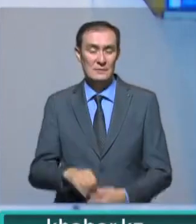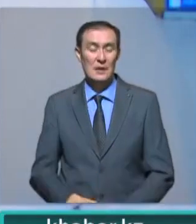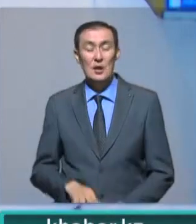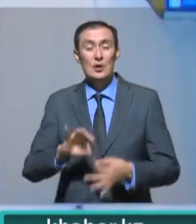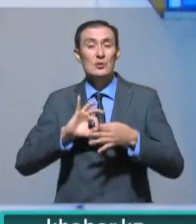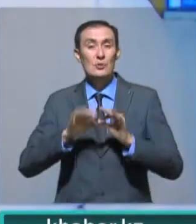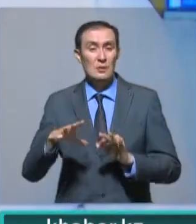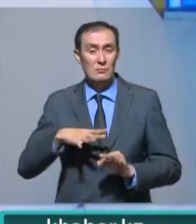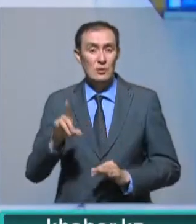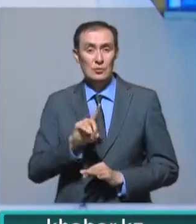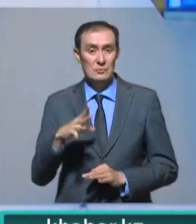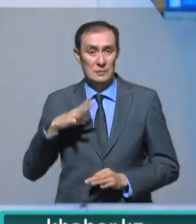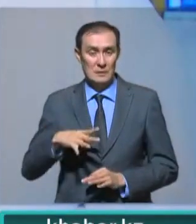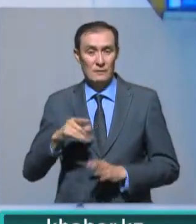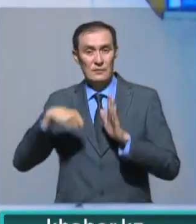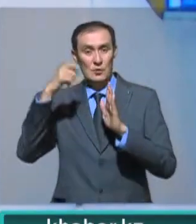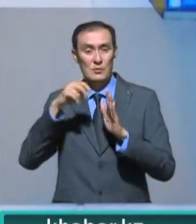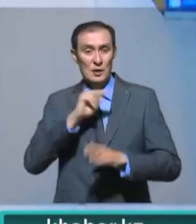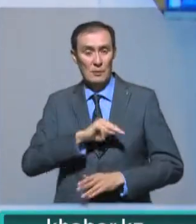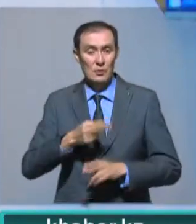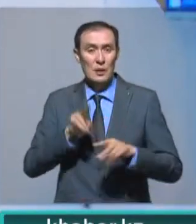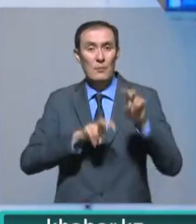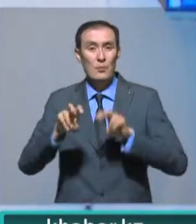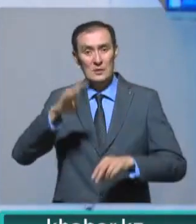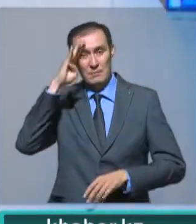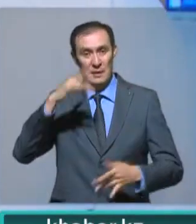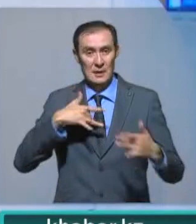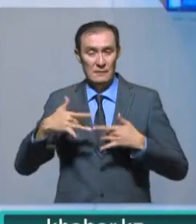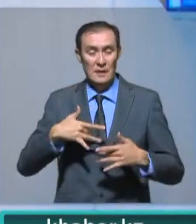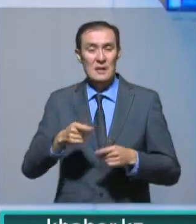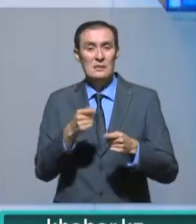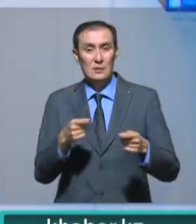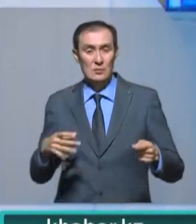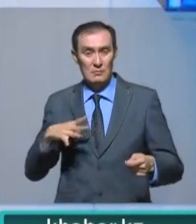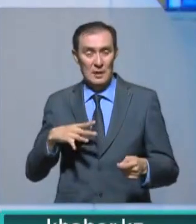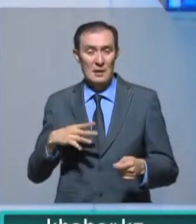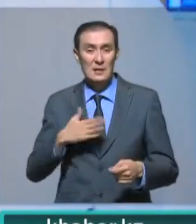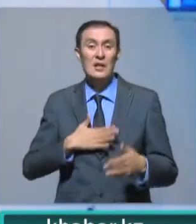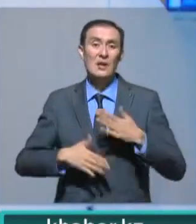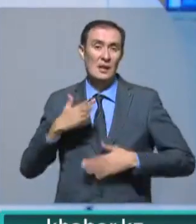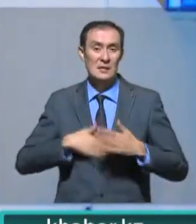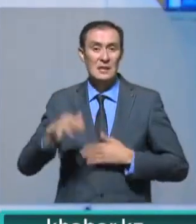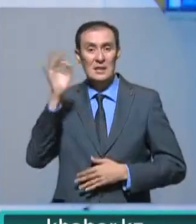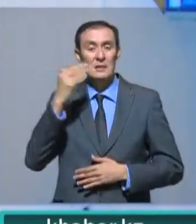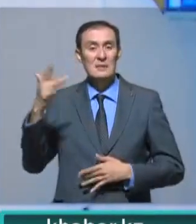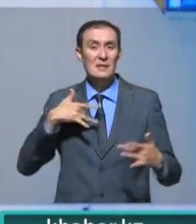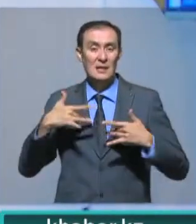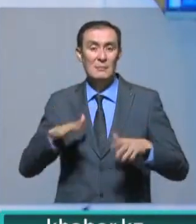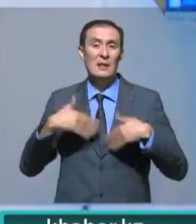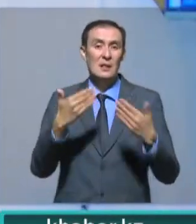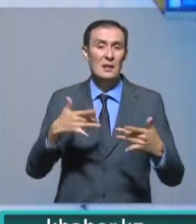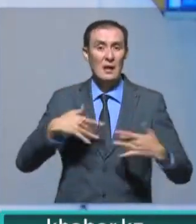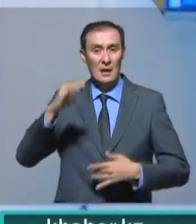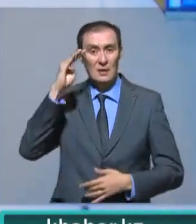Самое сложное, с чем мы столкнулись в съемочном процессе, это поиски Вальдемара. Они затянулись. И к нашей радости немецкий театр предложил нам